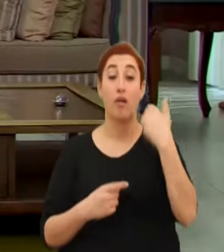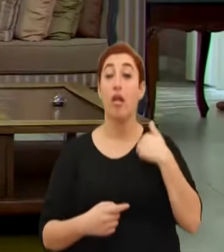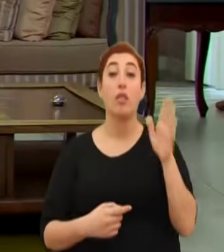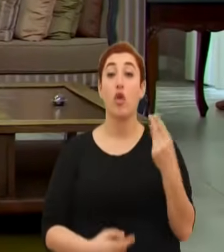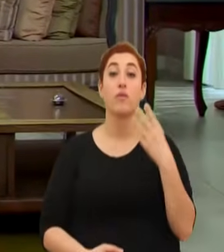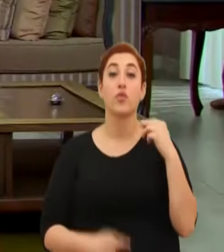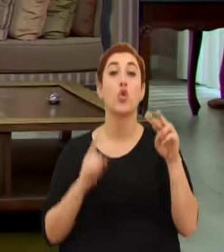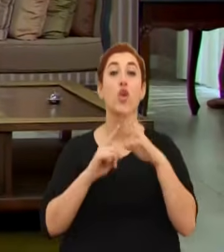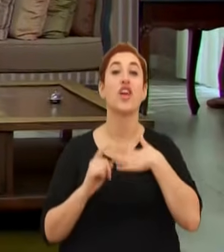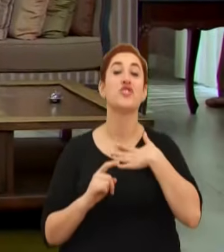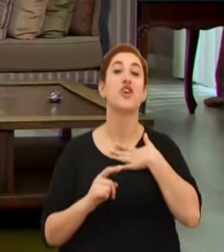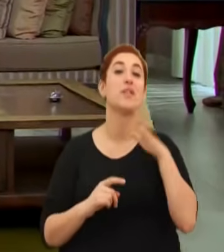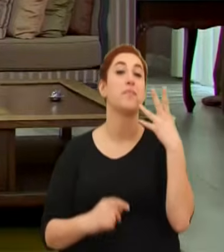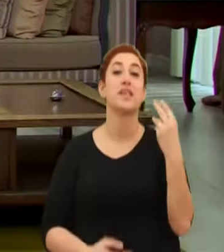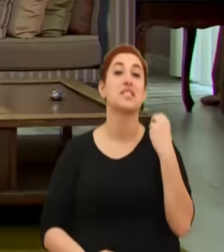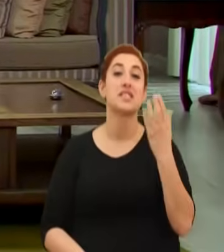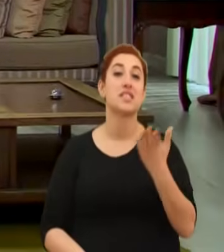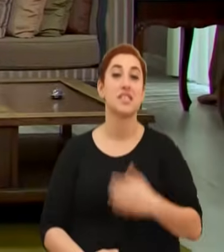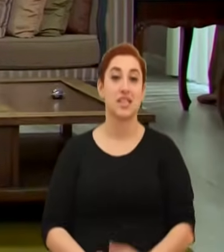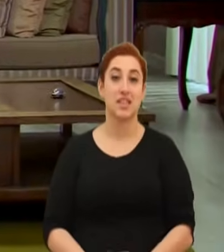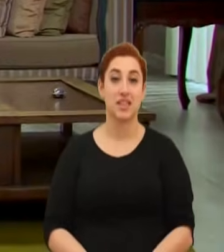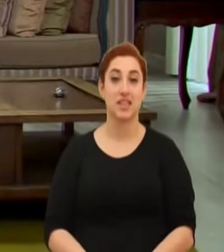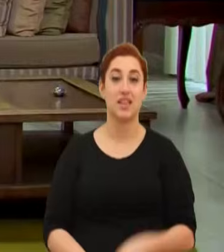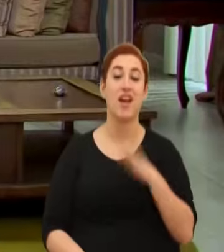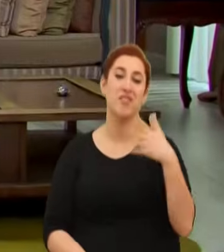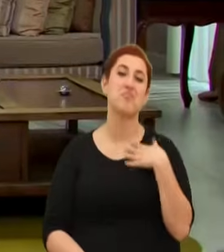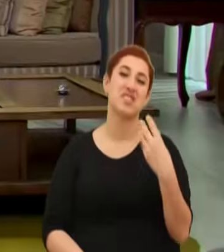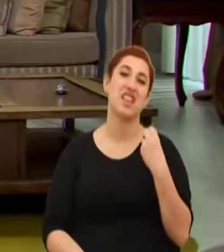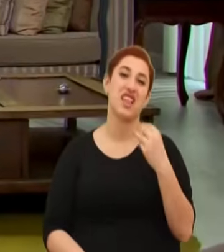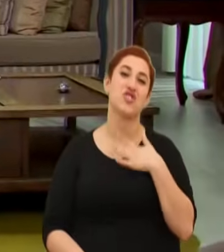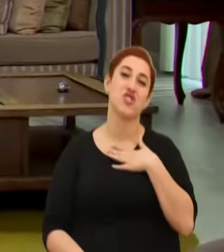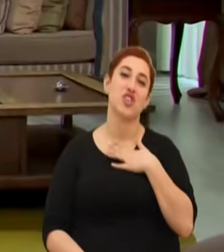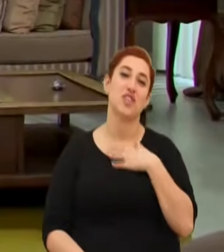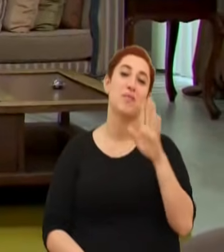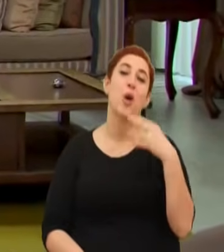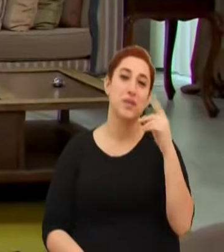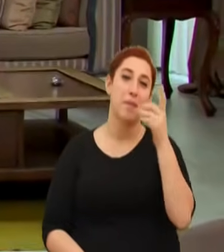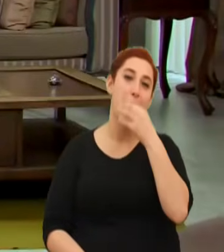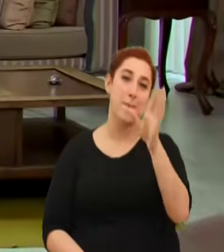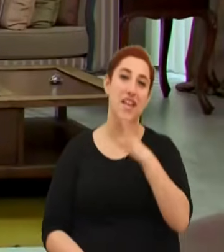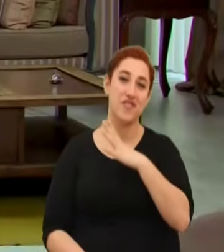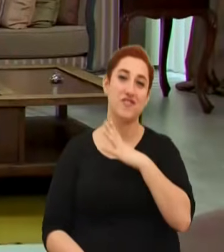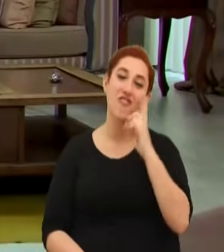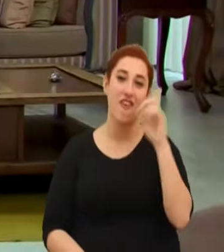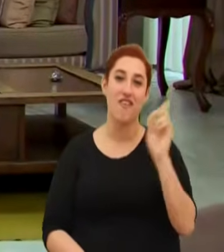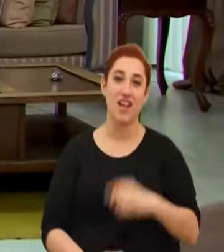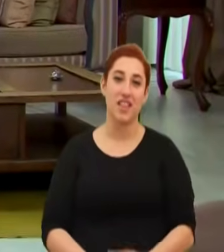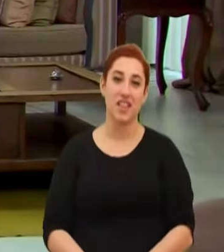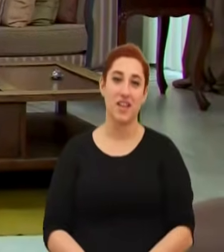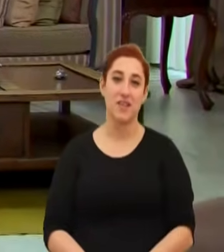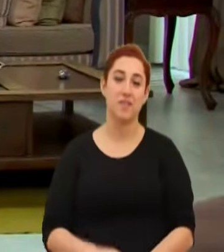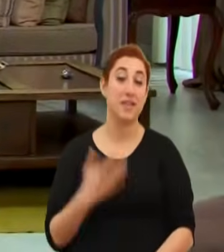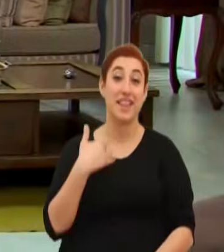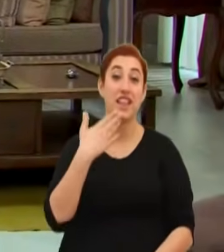falan. Nurhan'cığım, ay canım, nasılsın? Ay biz de iyiyiz canım. Ay güzel bir haberim var bana. Bak